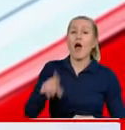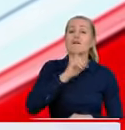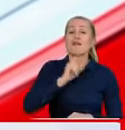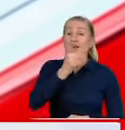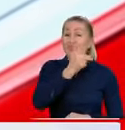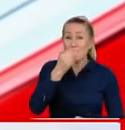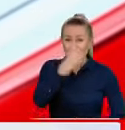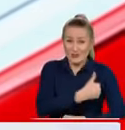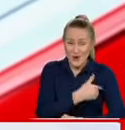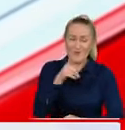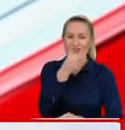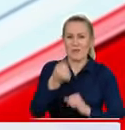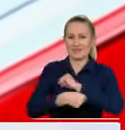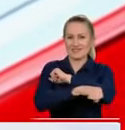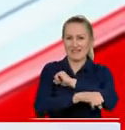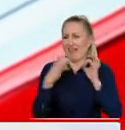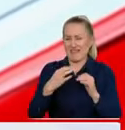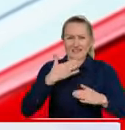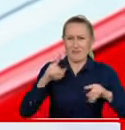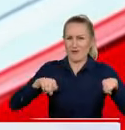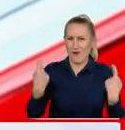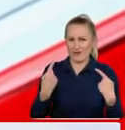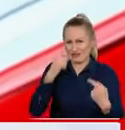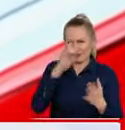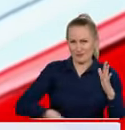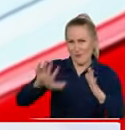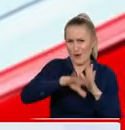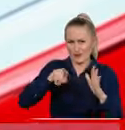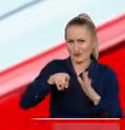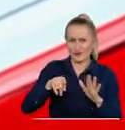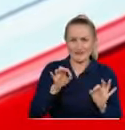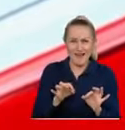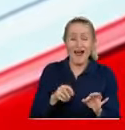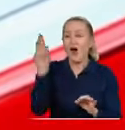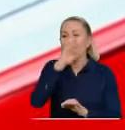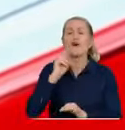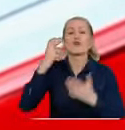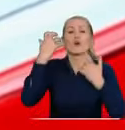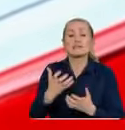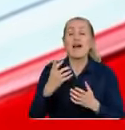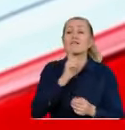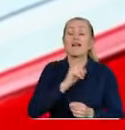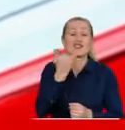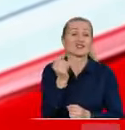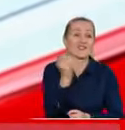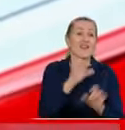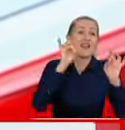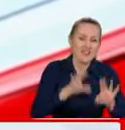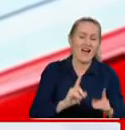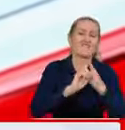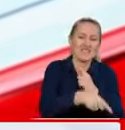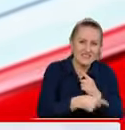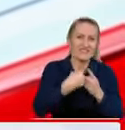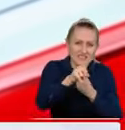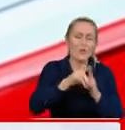Tak naprawdę w tej chwili nie ma żadnego konfliktu społecznego w tej sprawie. Ci rodzice, którzy chcą posłać dzieci, posyłają je, ci, którzy nie chcą, nie